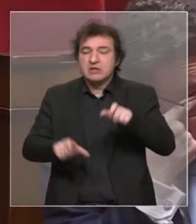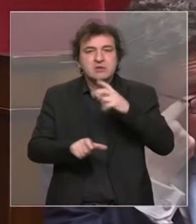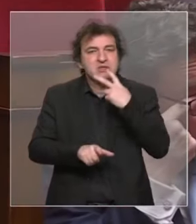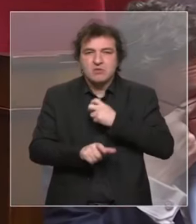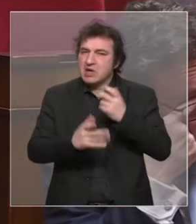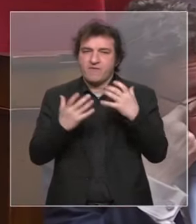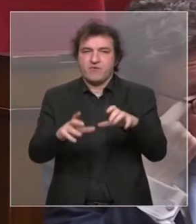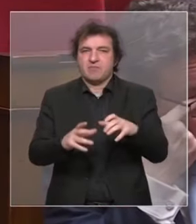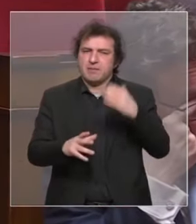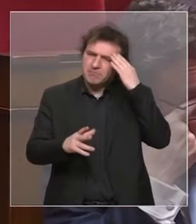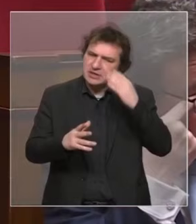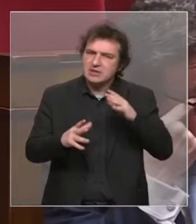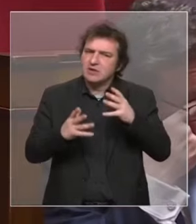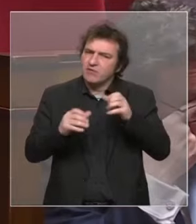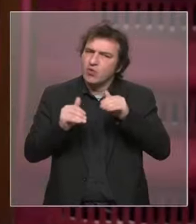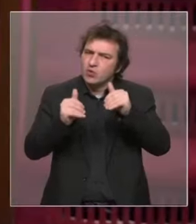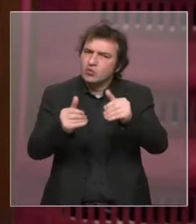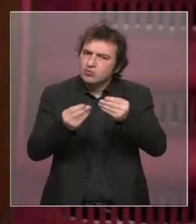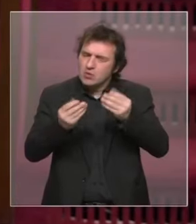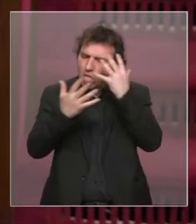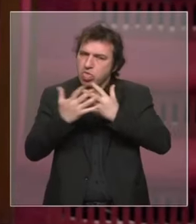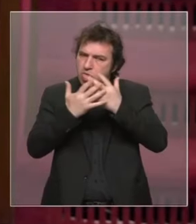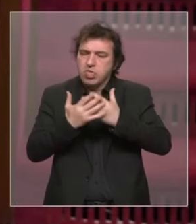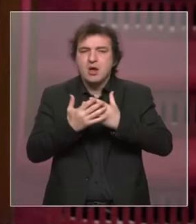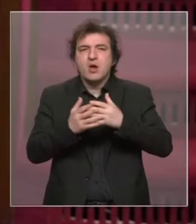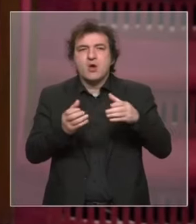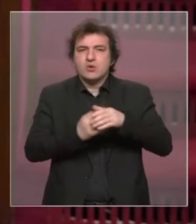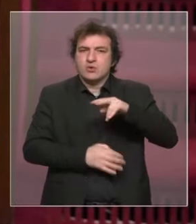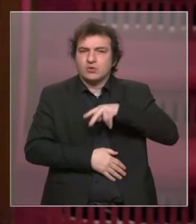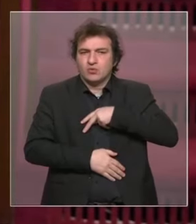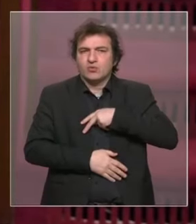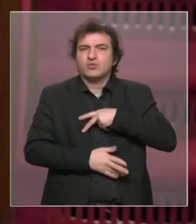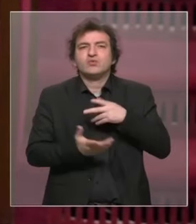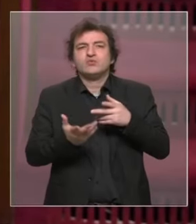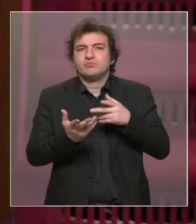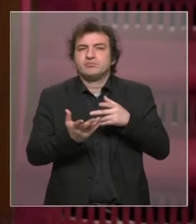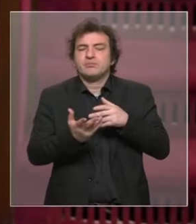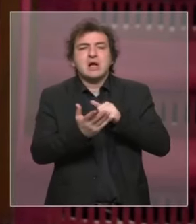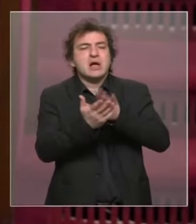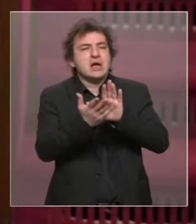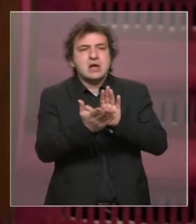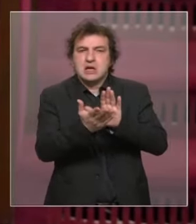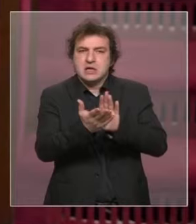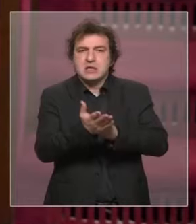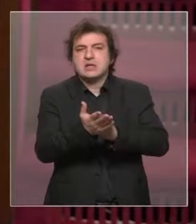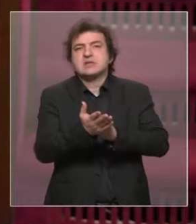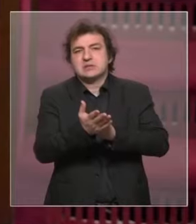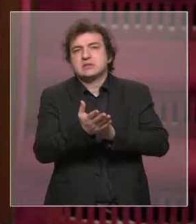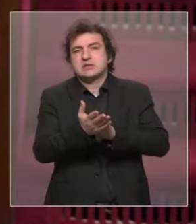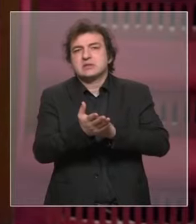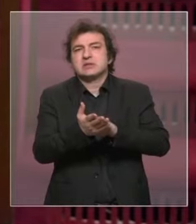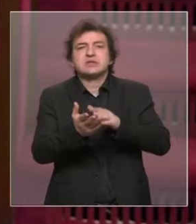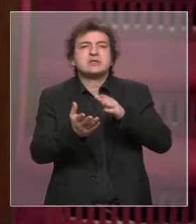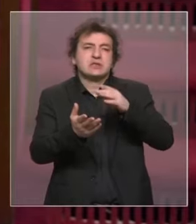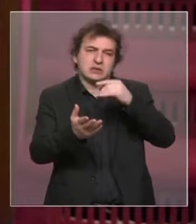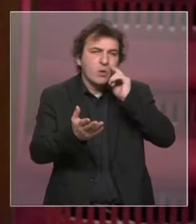embrouiller, notre groupe inscrira le 30 mai prochain dans notre niche parlementaire une proposition pour vous contraindre